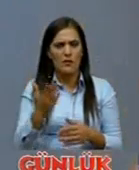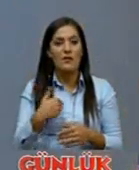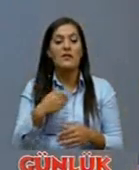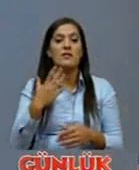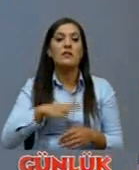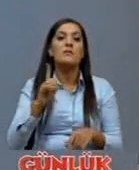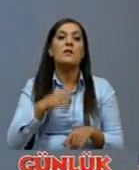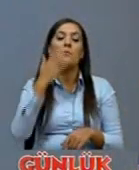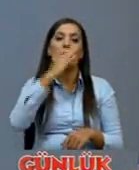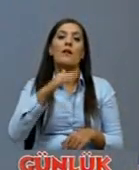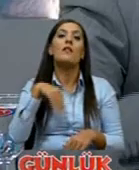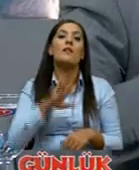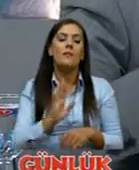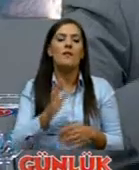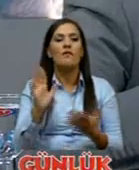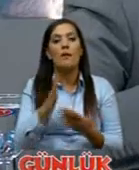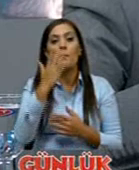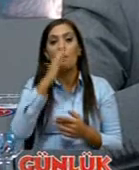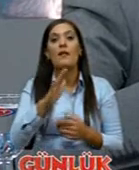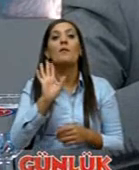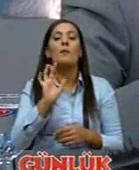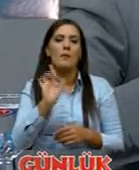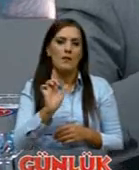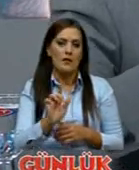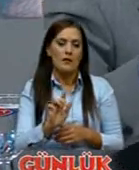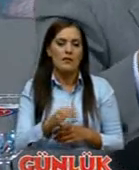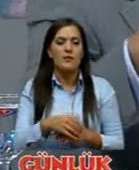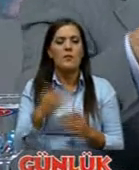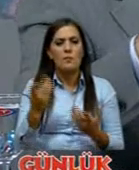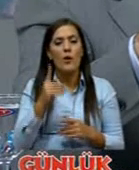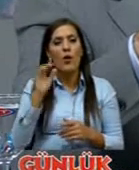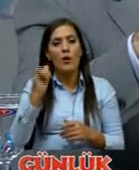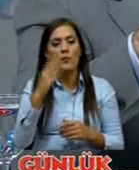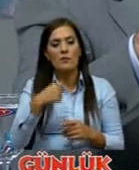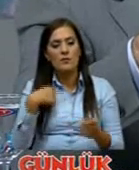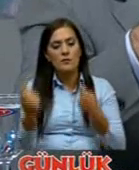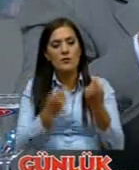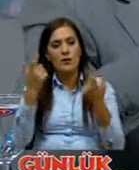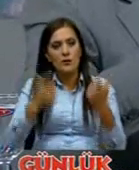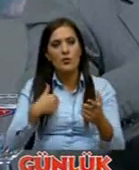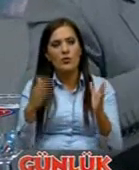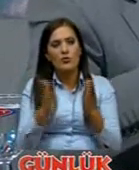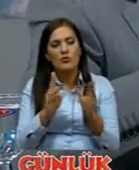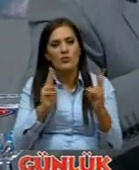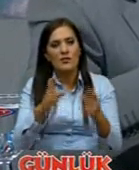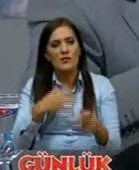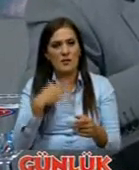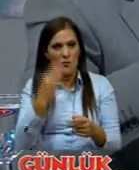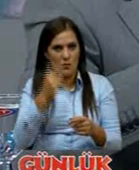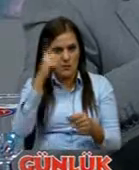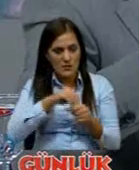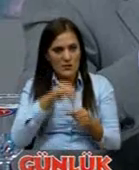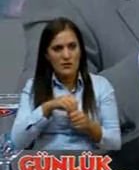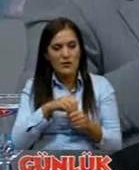kadar bekletemeyiz. Evet. Veya bekletmemeliyiz. Bilhassa bizim iş yerlerimizde küçük esnaf olmamız